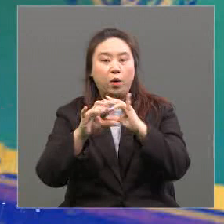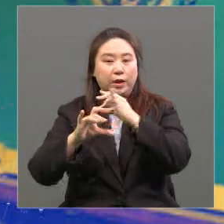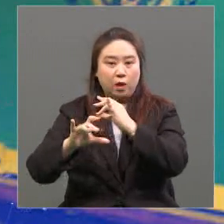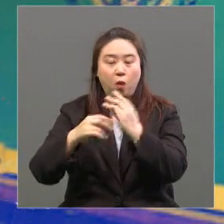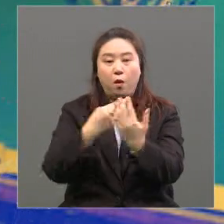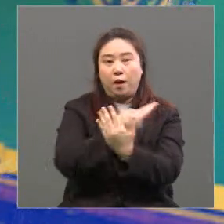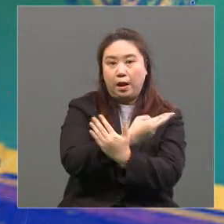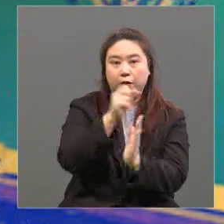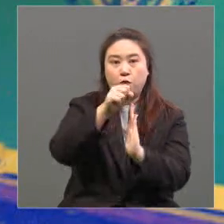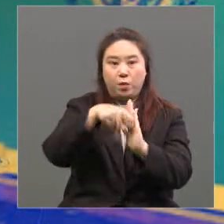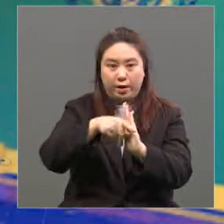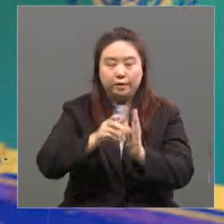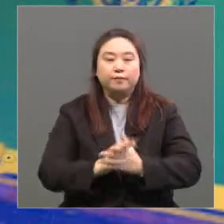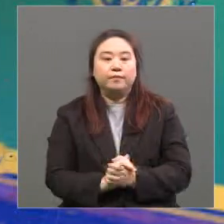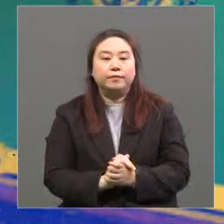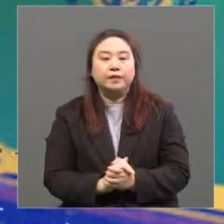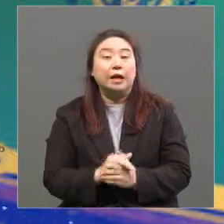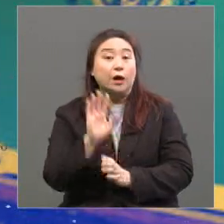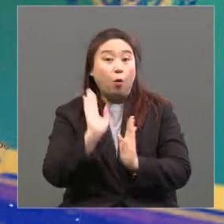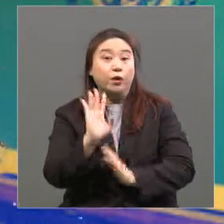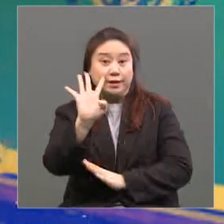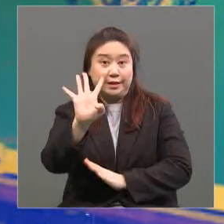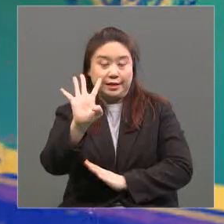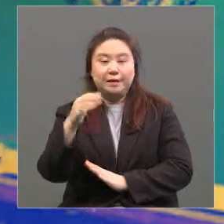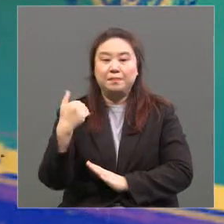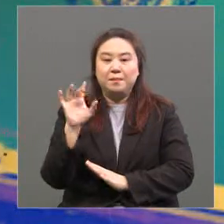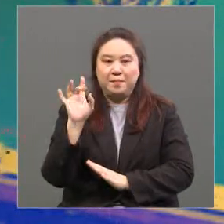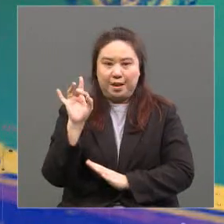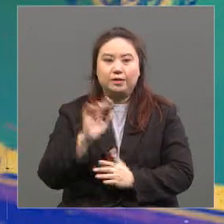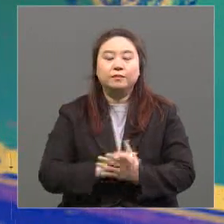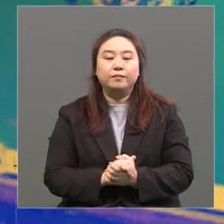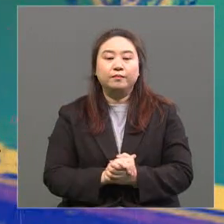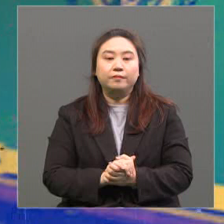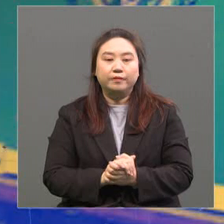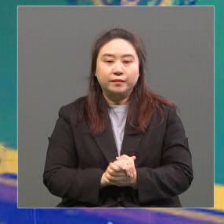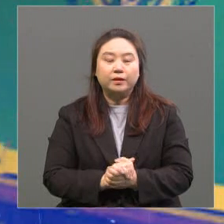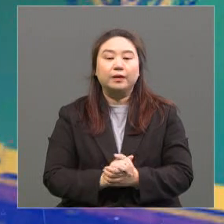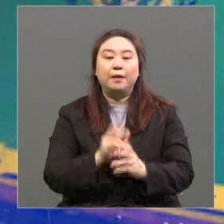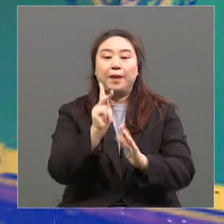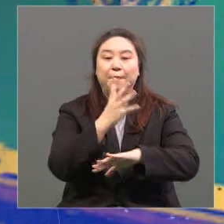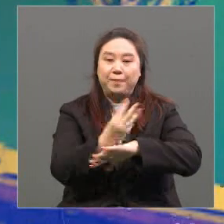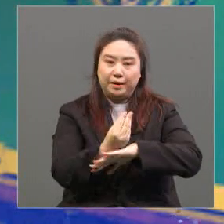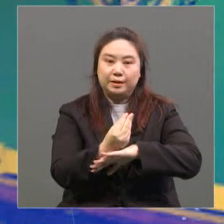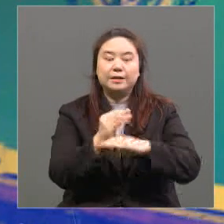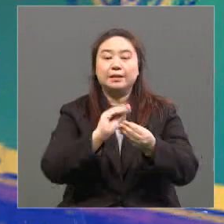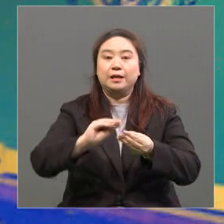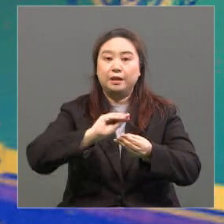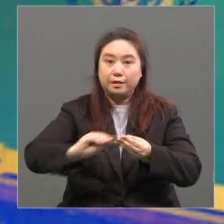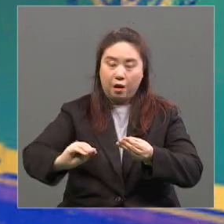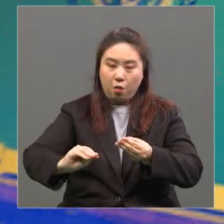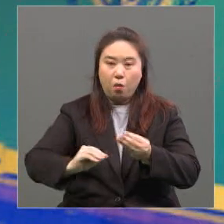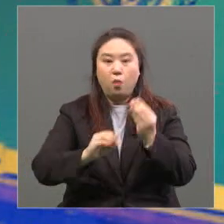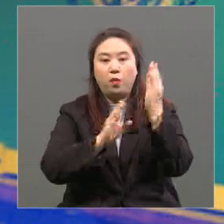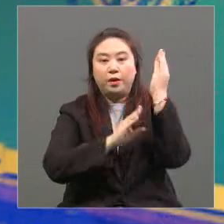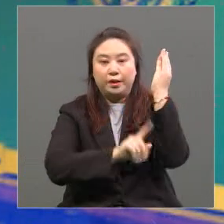ชบุรีและสุพรรณบุรีจังหวัดที่มีส.ส.4คนอันนี้มีอยู่8จังหวัดด้วยกันก็คือที่กำแพงเพชรฉะเชิงเทราต